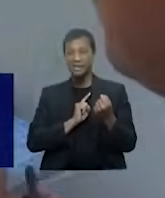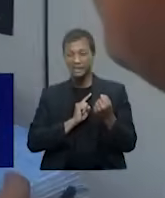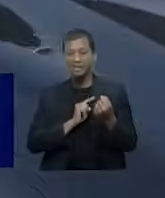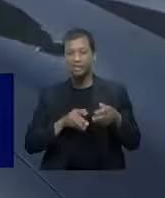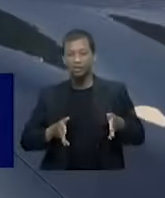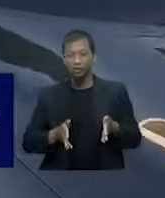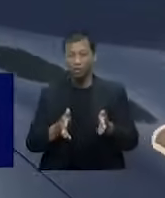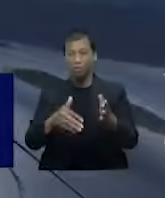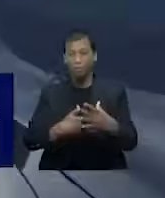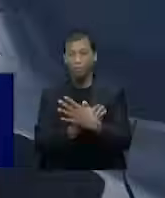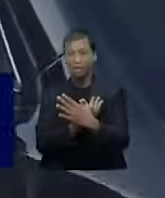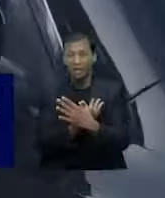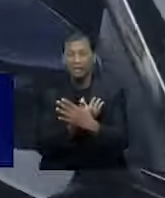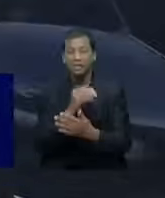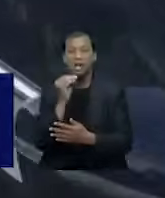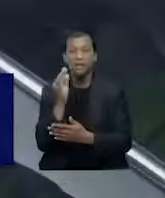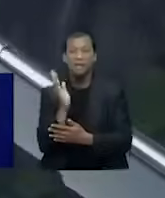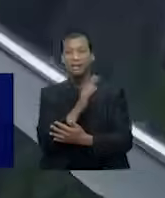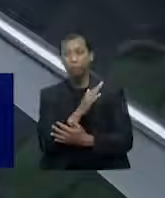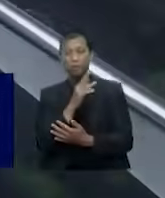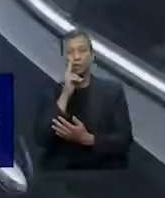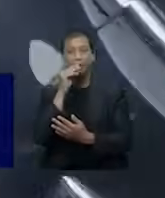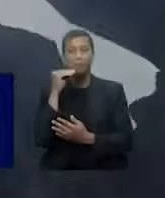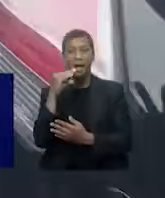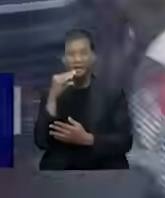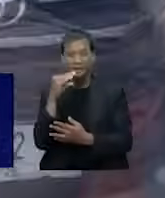Barat Jakarta Timur Senin pagi ditilang petugas gabungan.